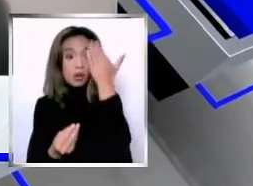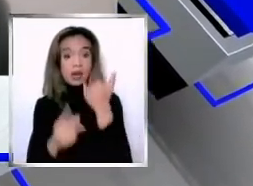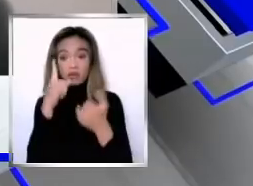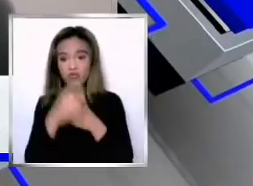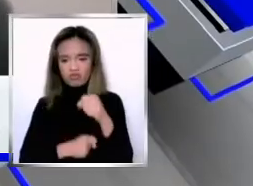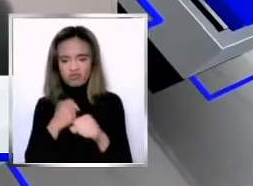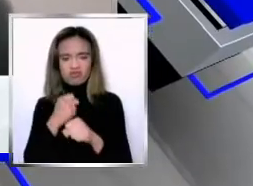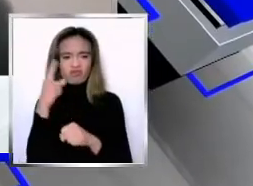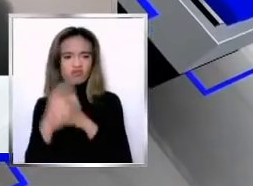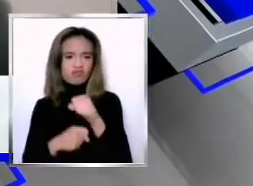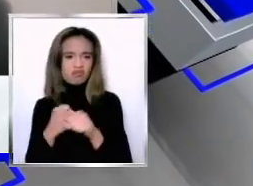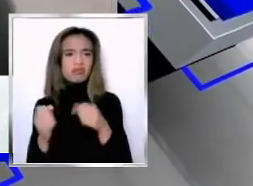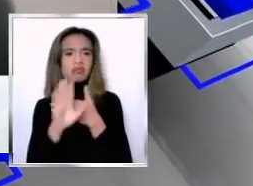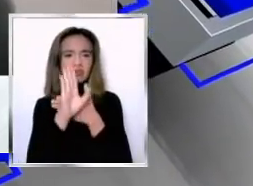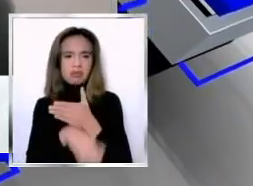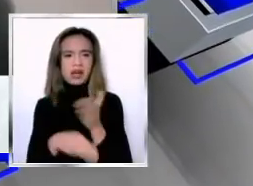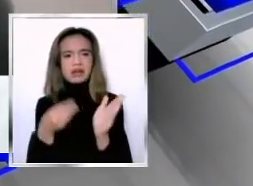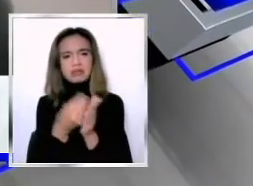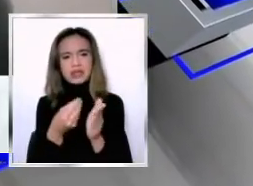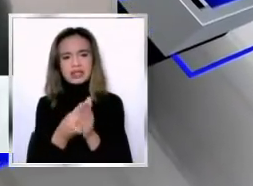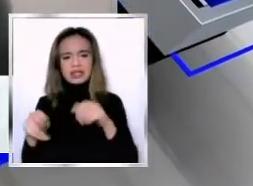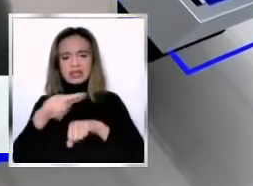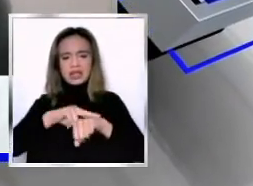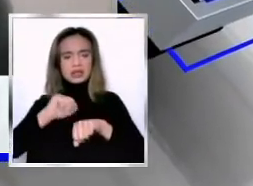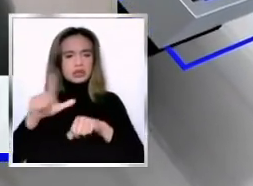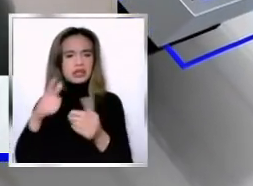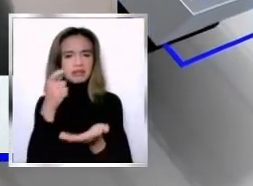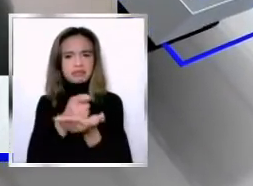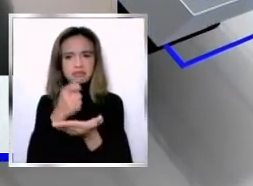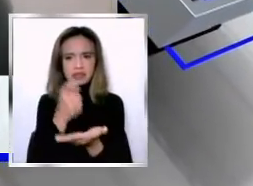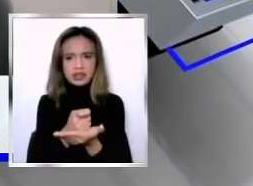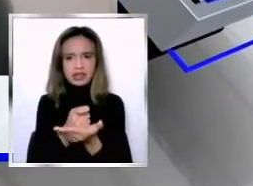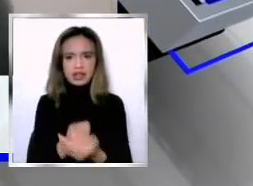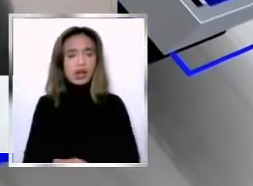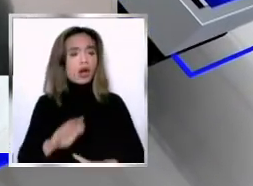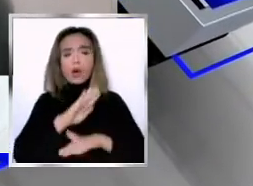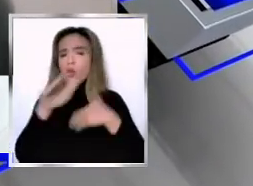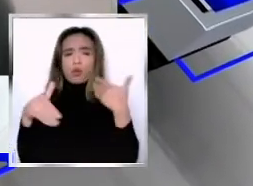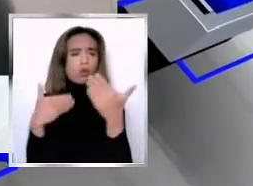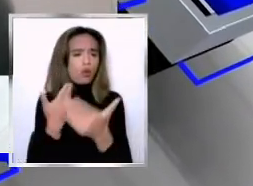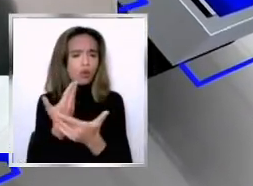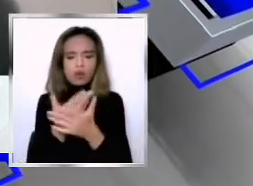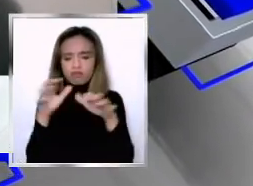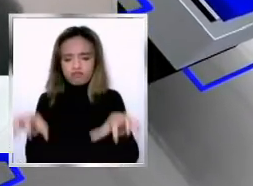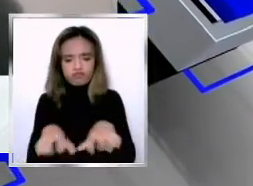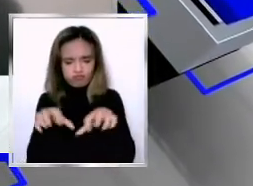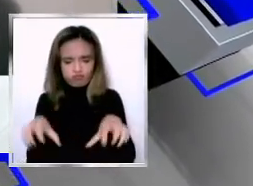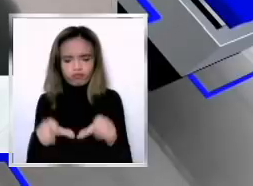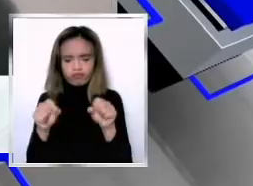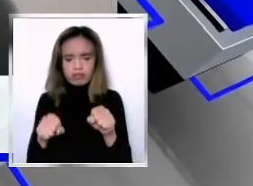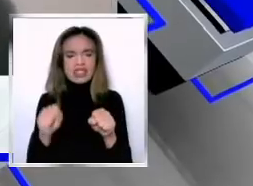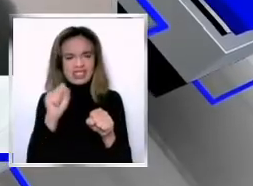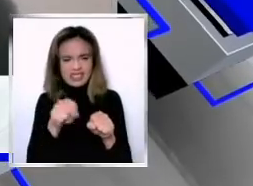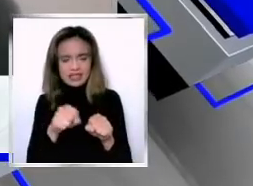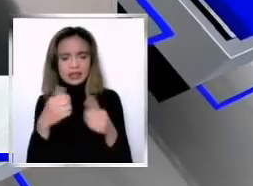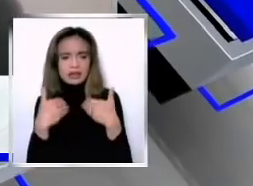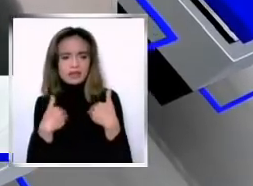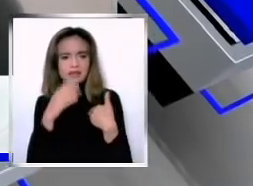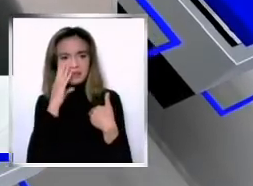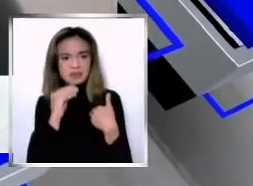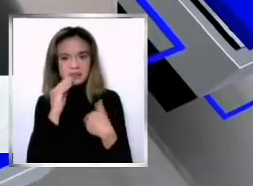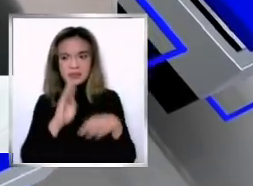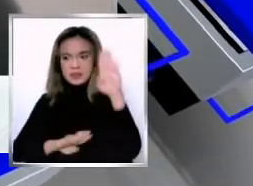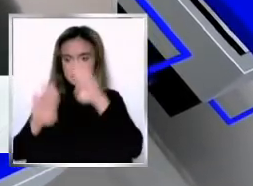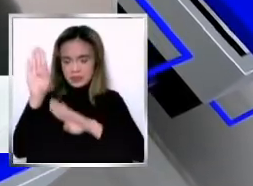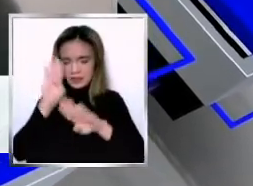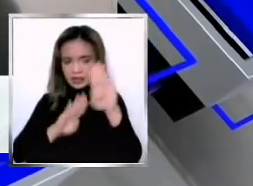yung pera sa National Treasury, no? We will do everything, ma'am, no, since given that there is a problem nga na encounter ni Nanay ngayon, so we will